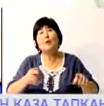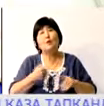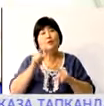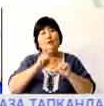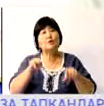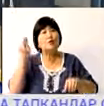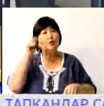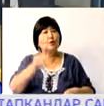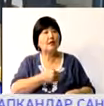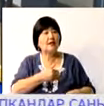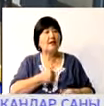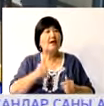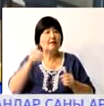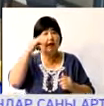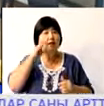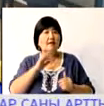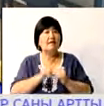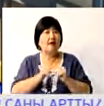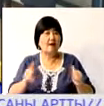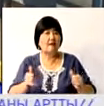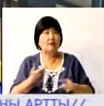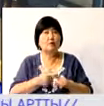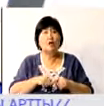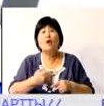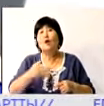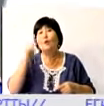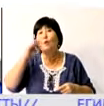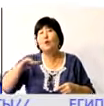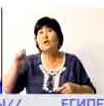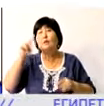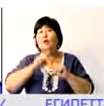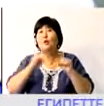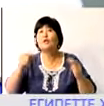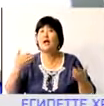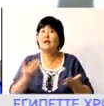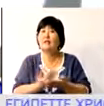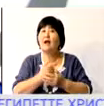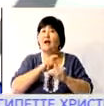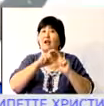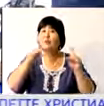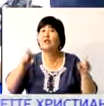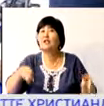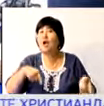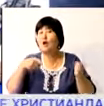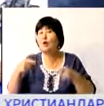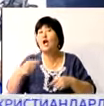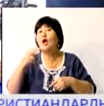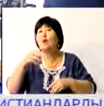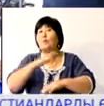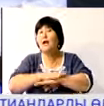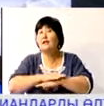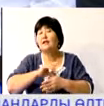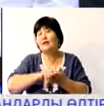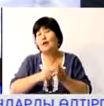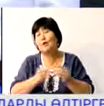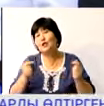мектепке оқытқысы келетіндерін қатар артқан. Оқушы санының көбеюіне байланысты білім ошағы жаңа ғимаратқа көшірілді. Пәндік кабинеттер түгелімен